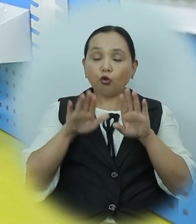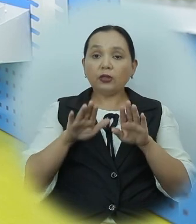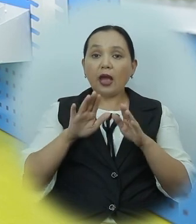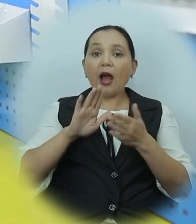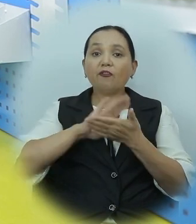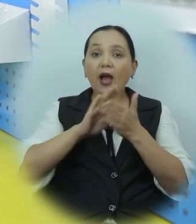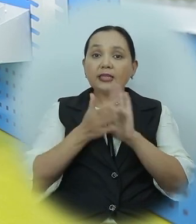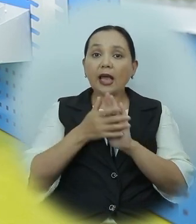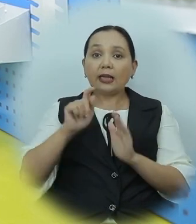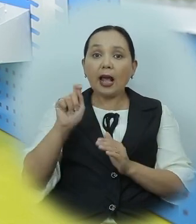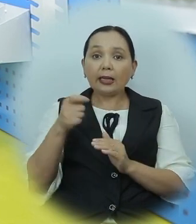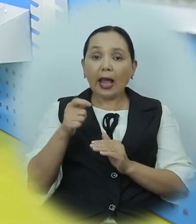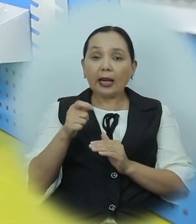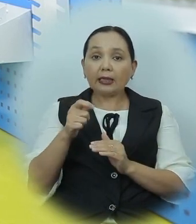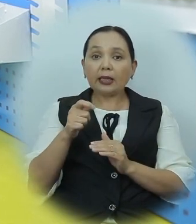vaziyatlar kalitida